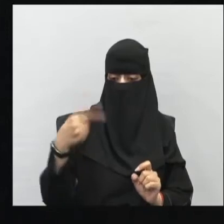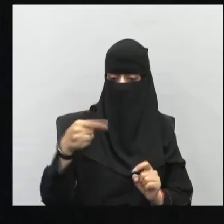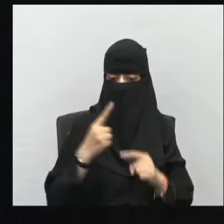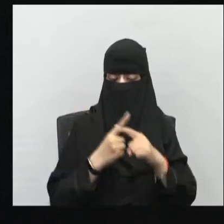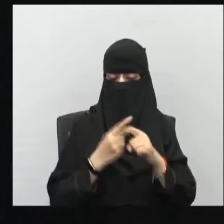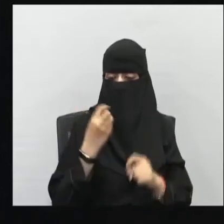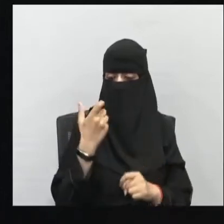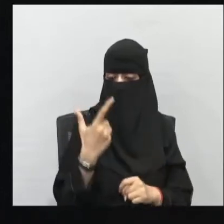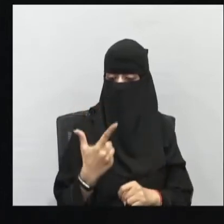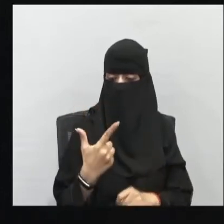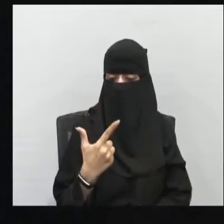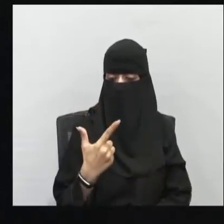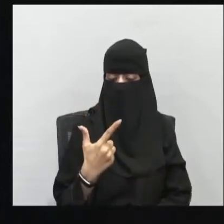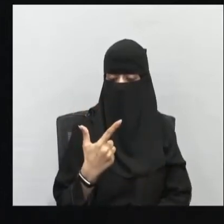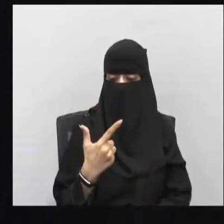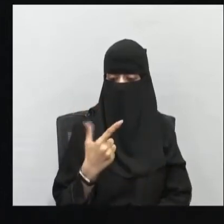10 ضرب 7،